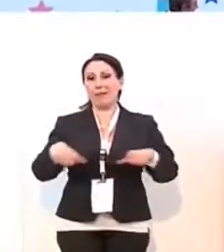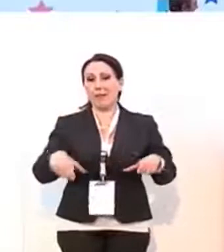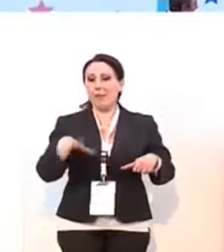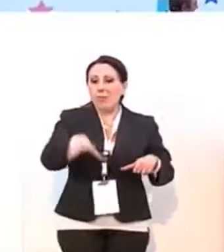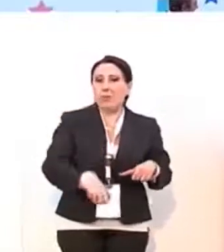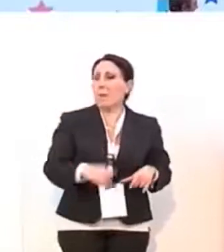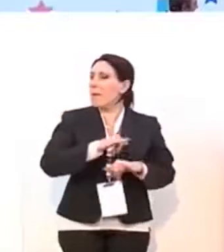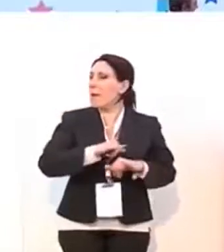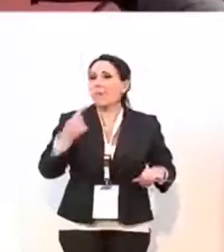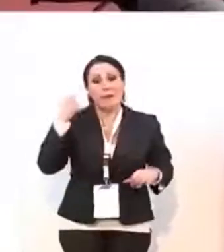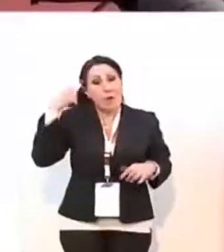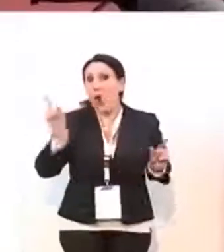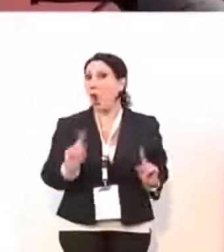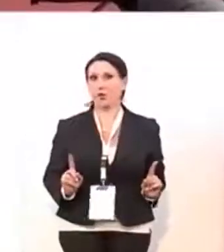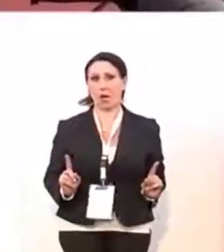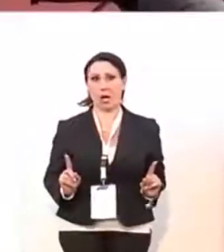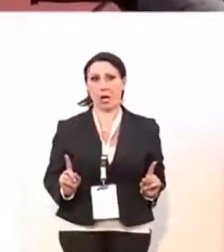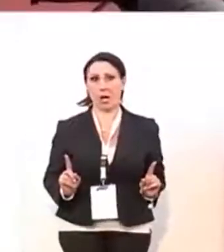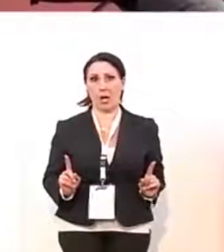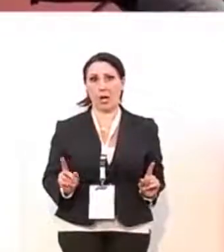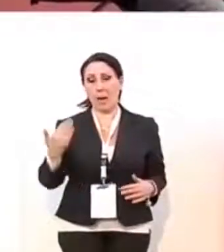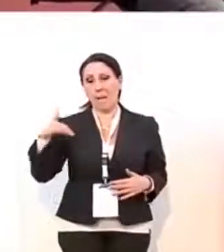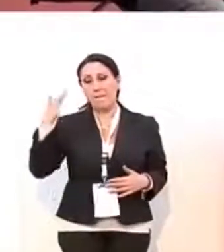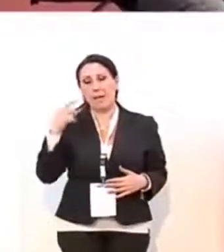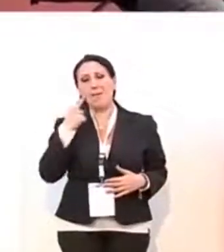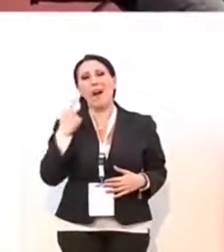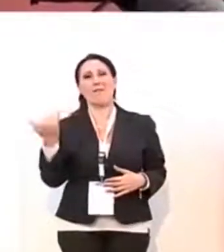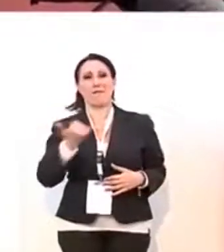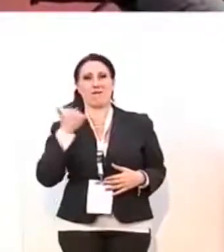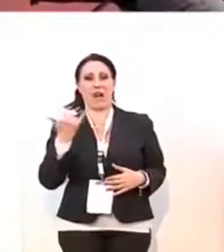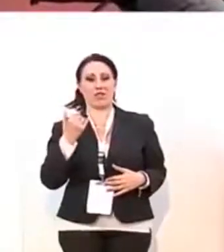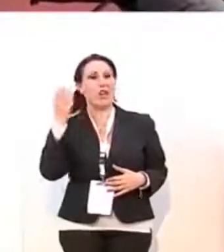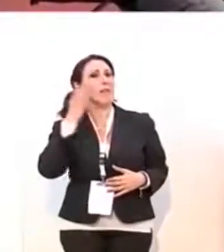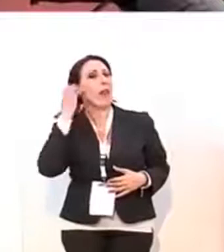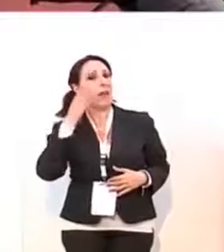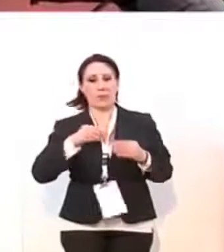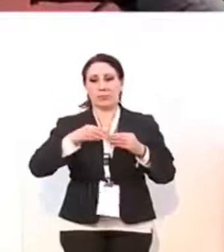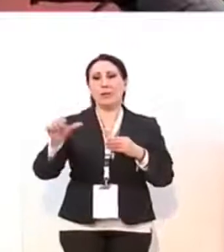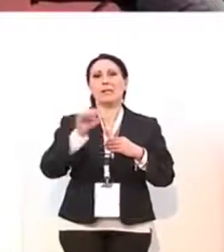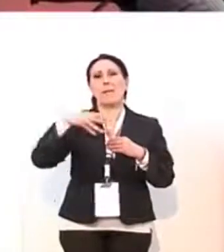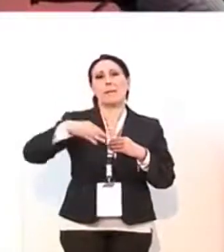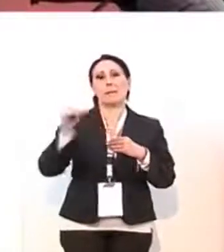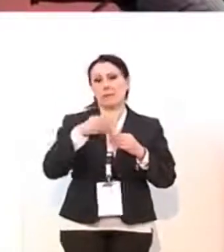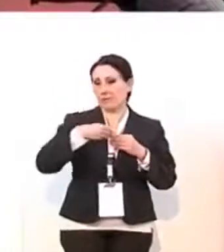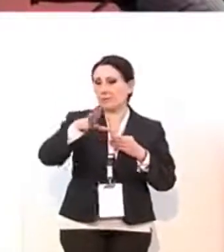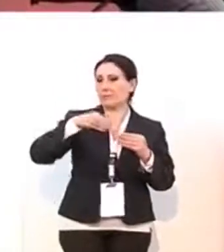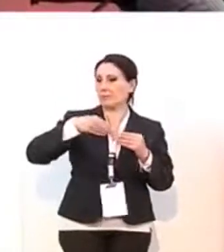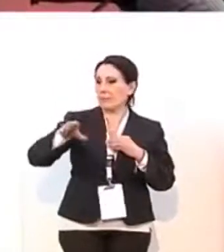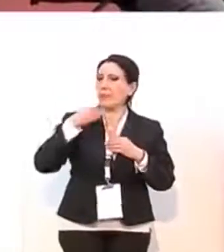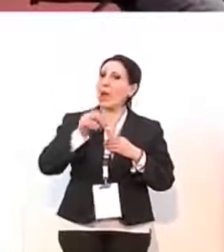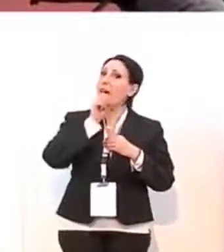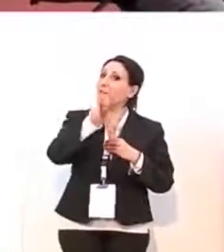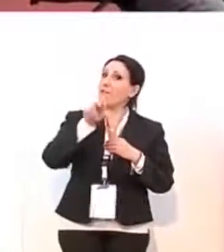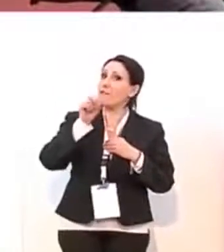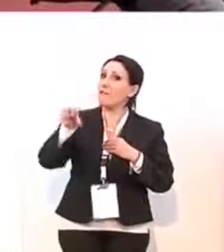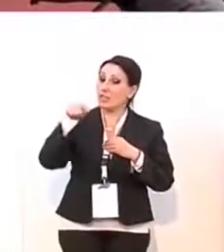cosa semplicissima, che era quella di mandare un SMS a tutte le donne che fanno un figlio per dire: guarda che hai diritto